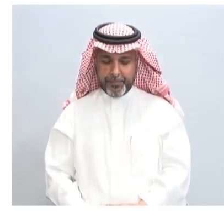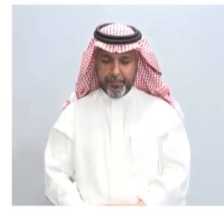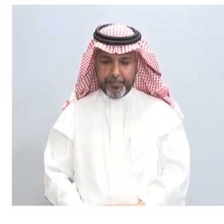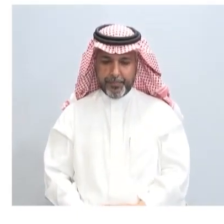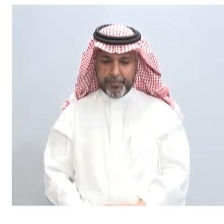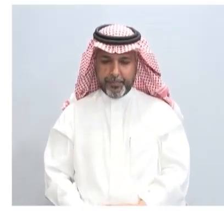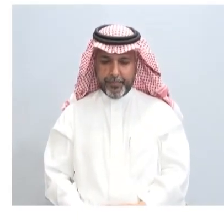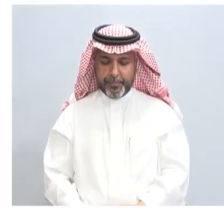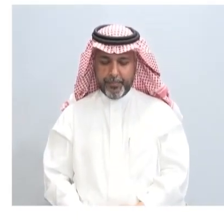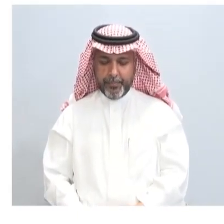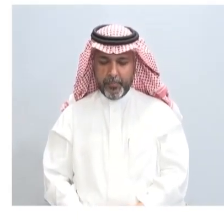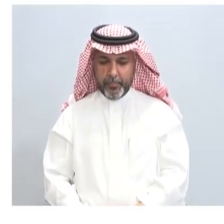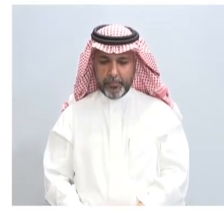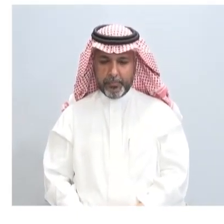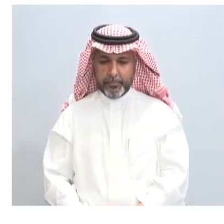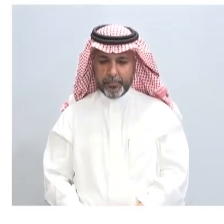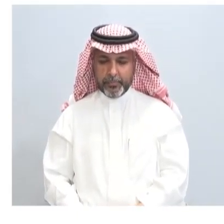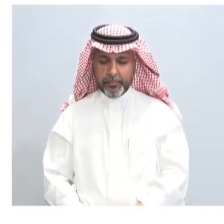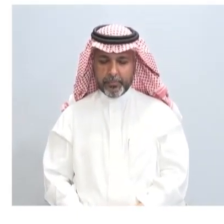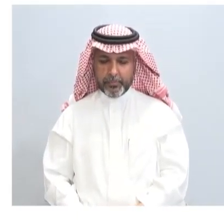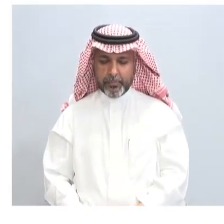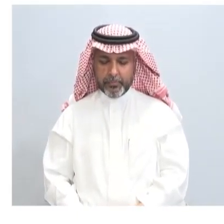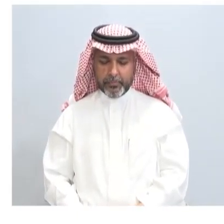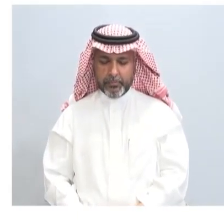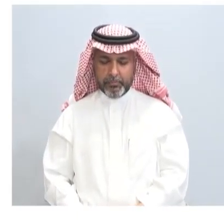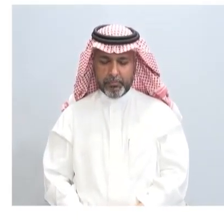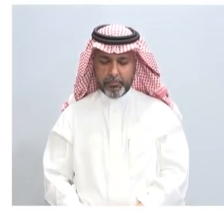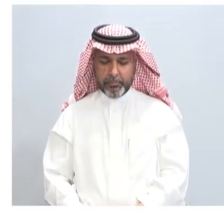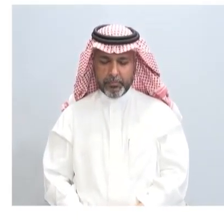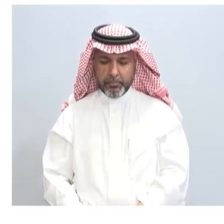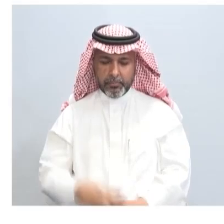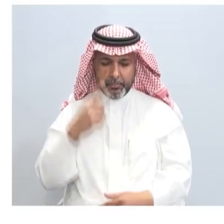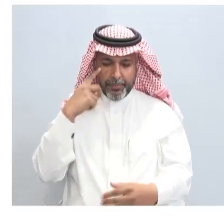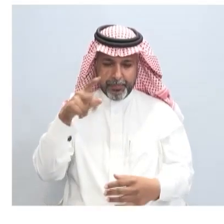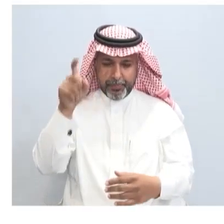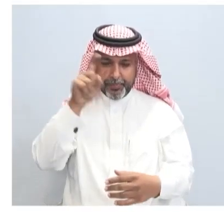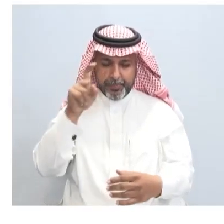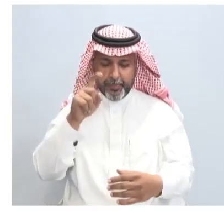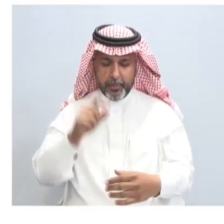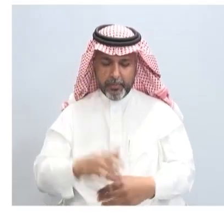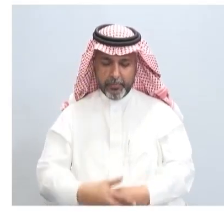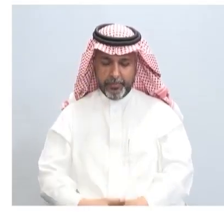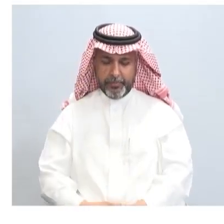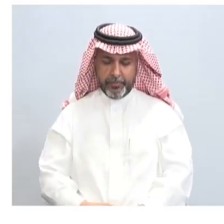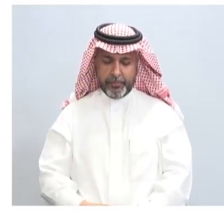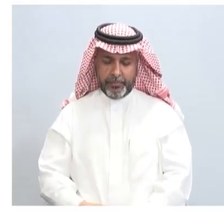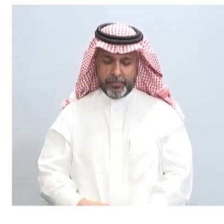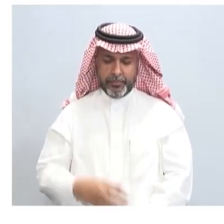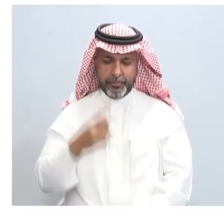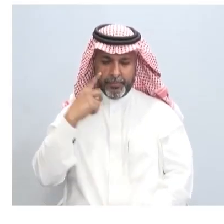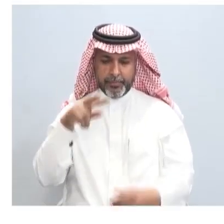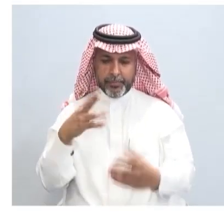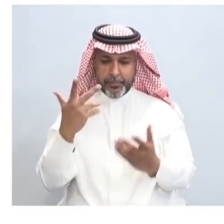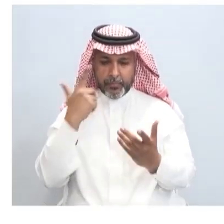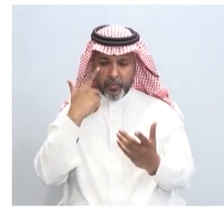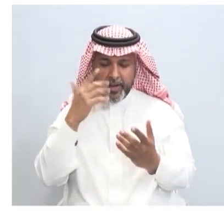رايكم نشوف يعني ش اللي راح نستخدمه في حل هذا السؤال قالك اذا طلب اليك ترتيب المضلعات المبينه ادناه في